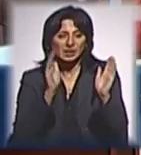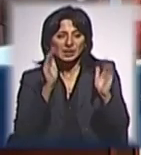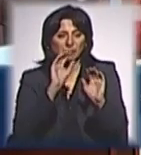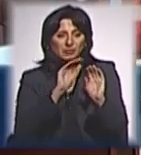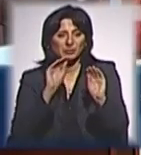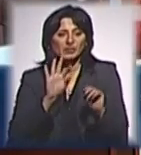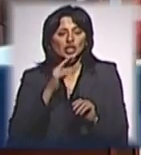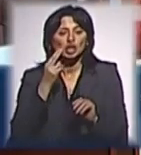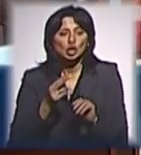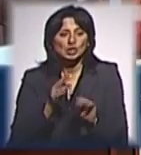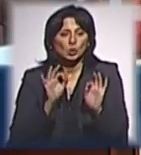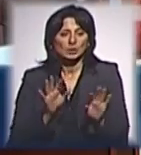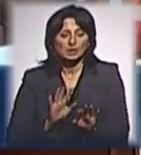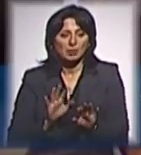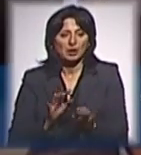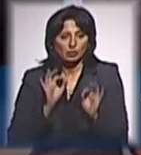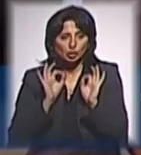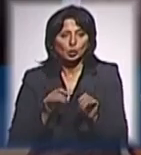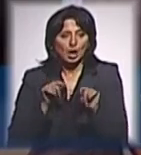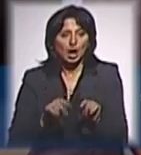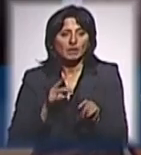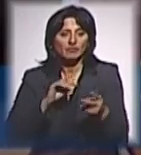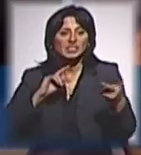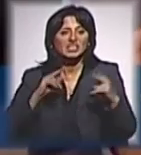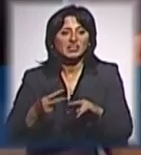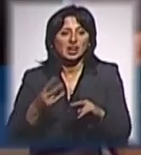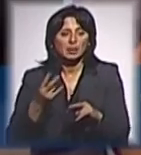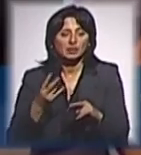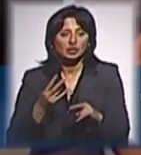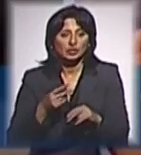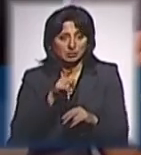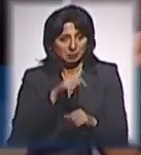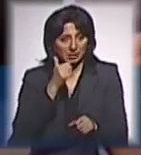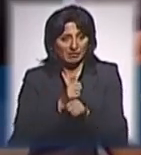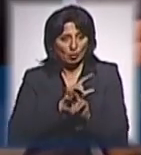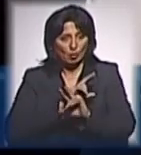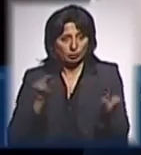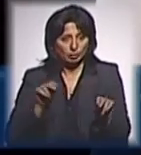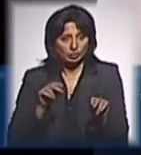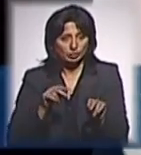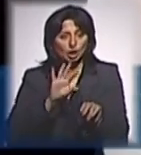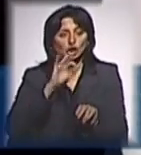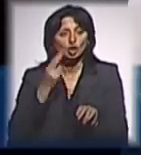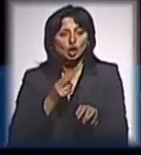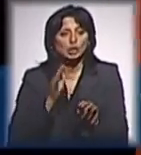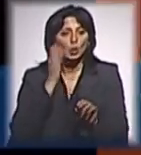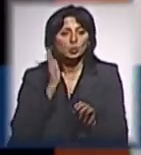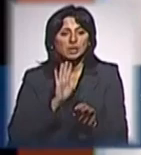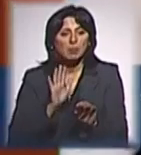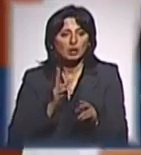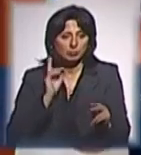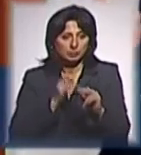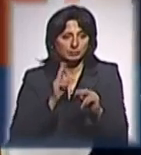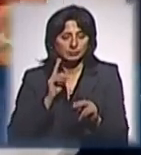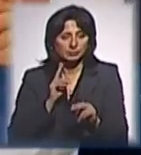დაფები. სოციალური უსამართლობაა და სწორედაც აქ ჭირდება ჩვენ ცვლილებები. დღეს თქვენი თავარი დაპირება იქნება სოციალური უსამართლობის